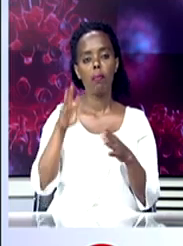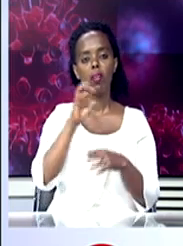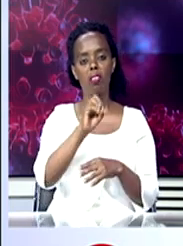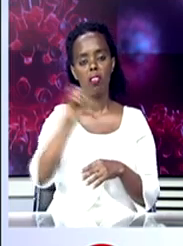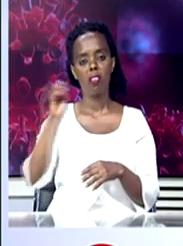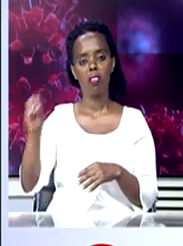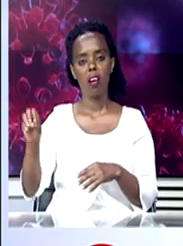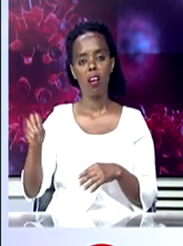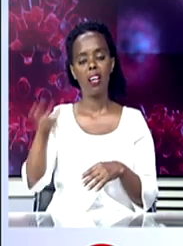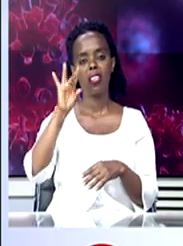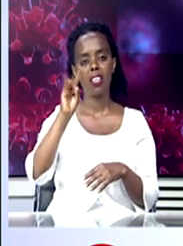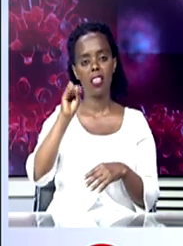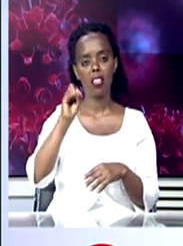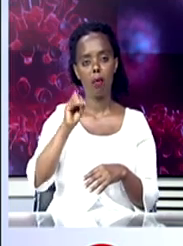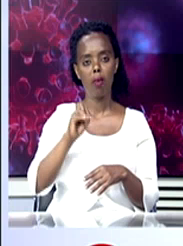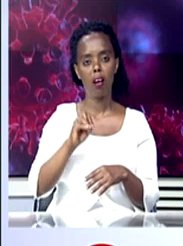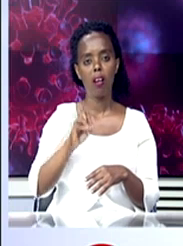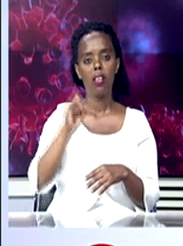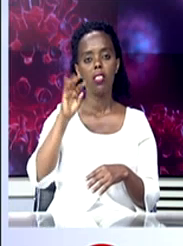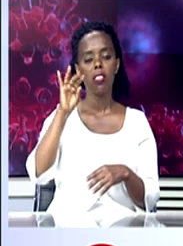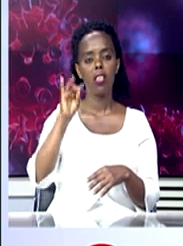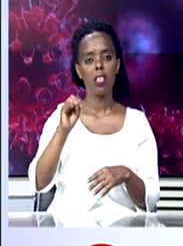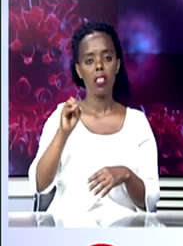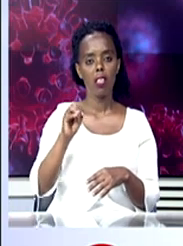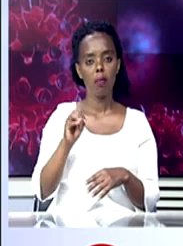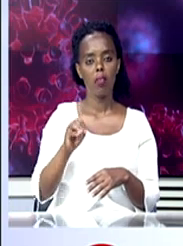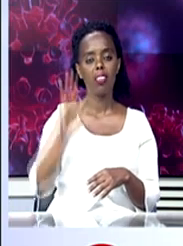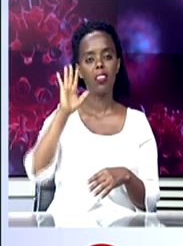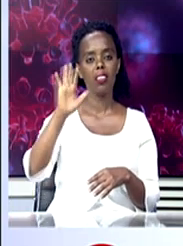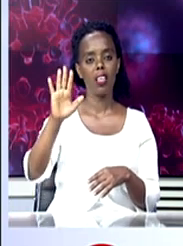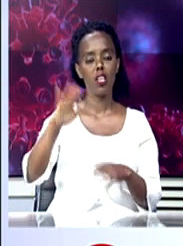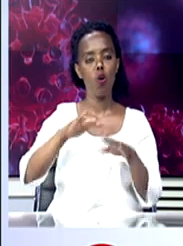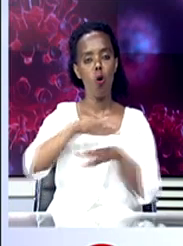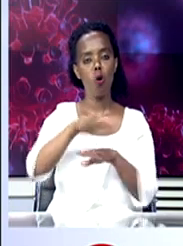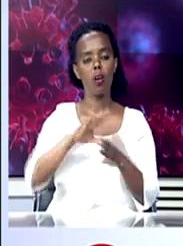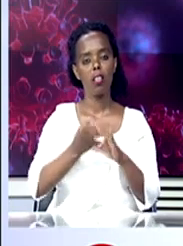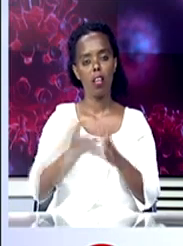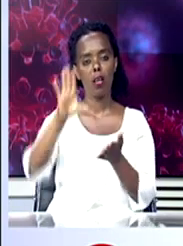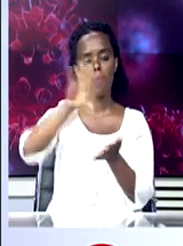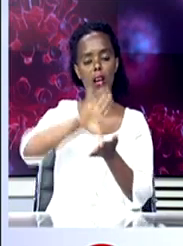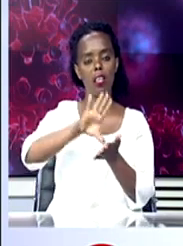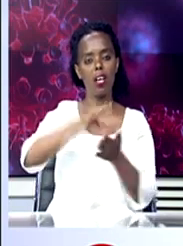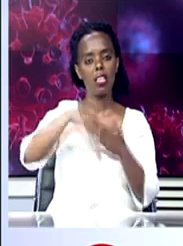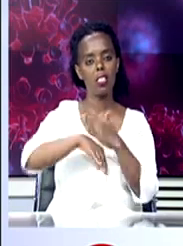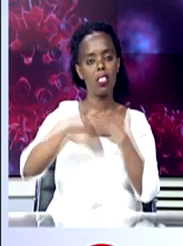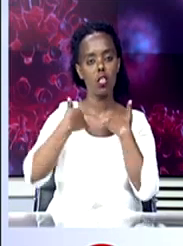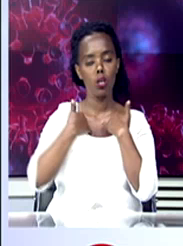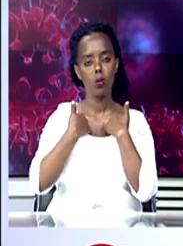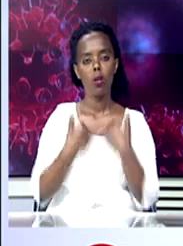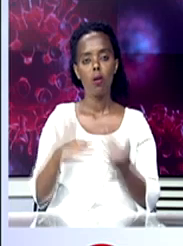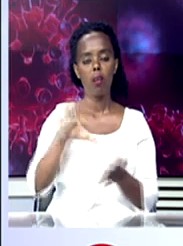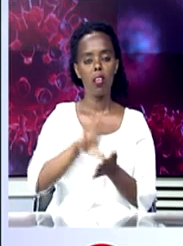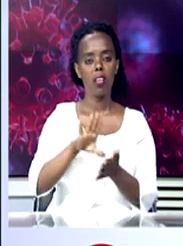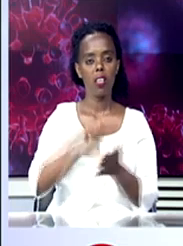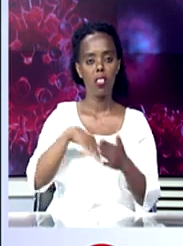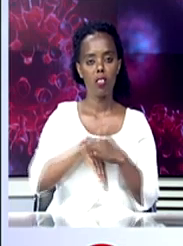persentan gara saddit tami shadi wal kantau padia ke sajrat padia ke sa